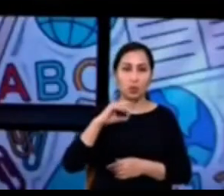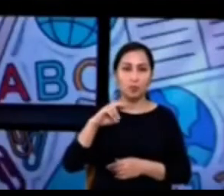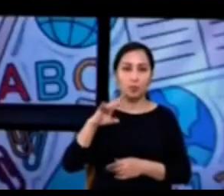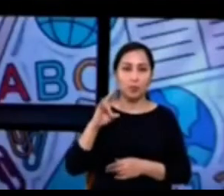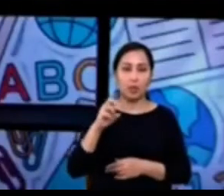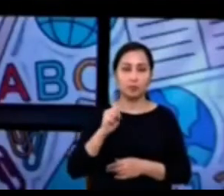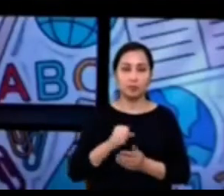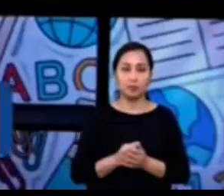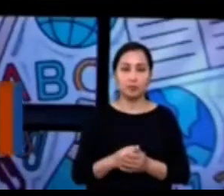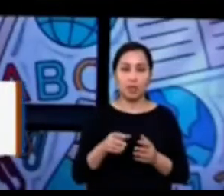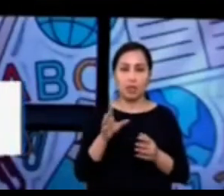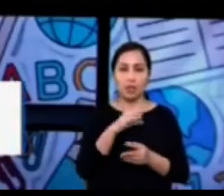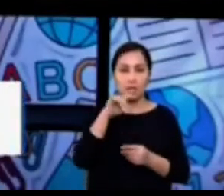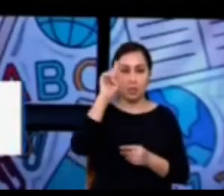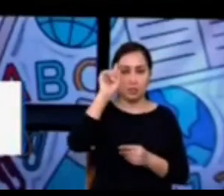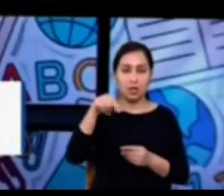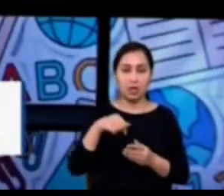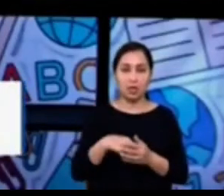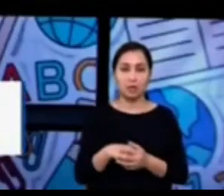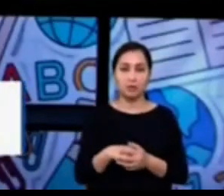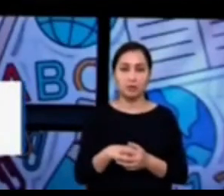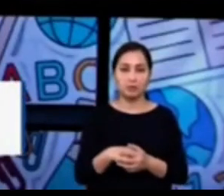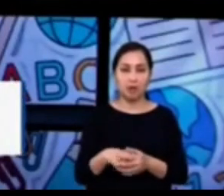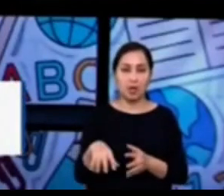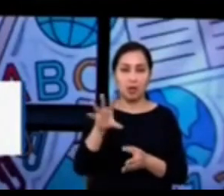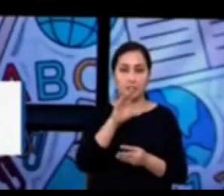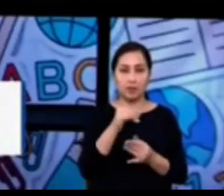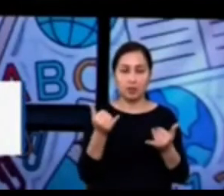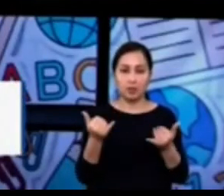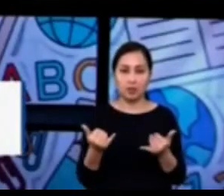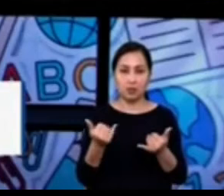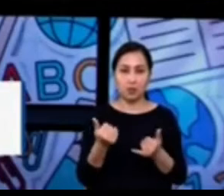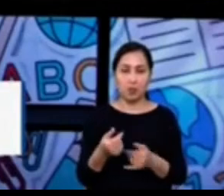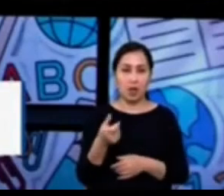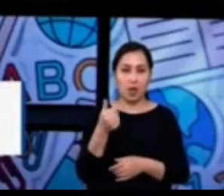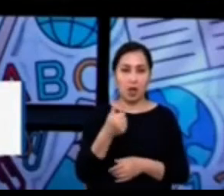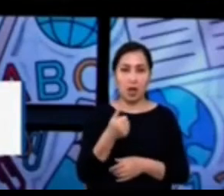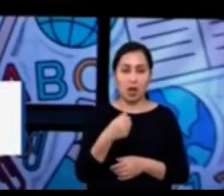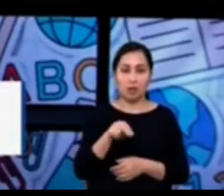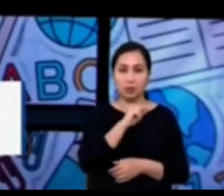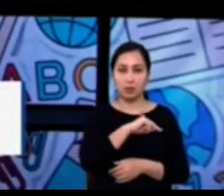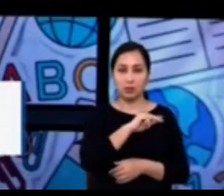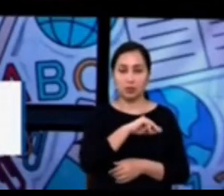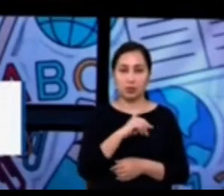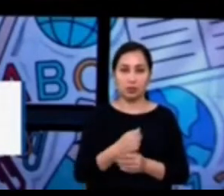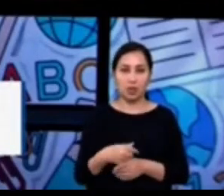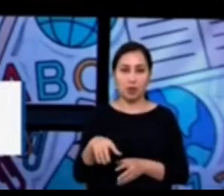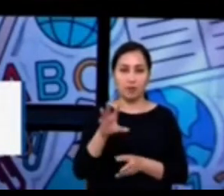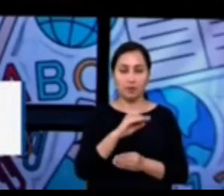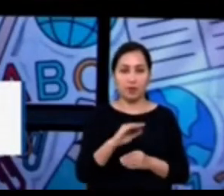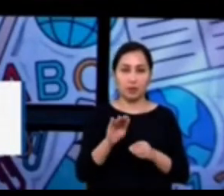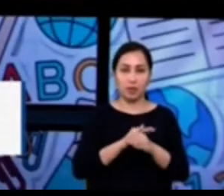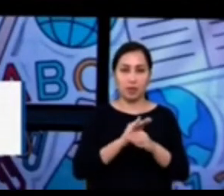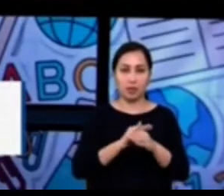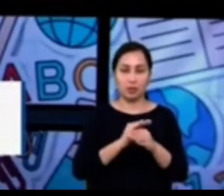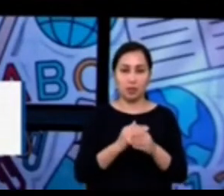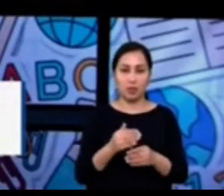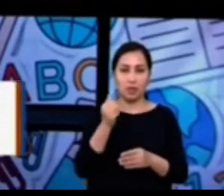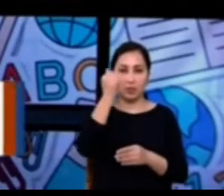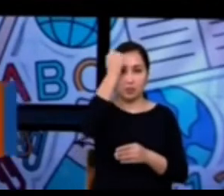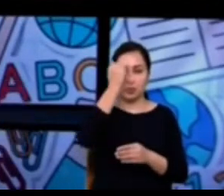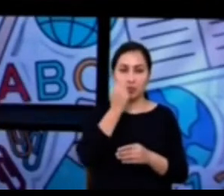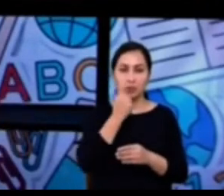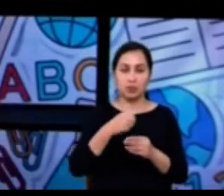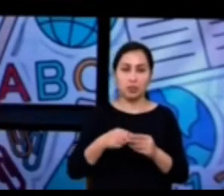Справитесь? Я и не сомневалась. Вы сегодня отлично поработали. Вы молодцы.